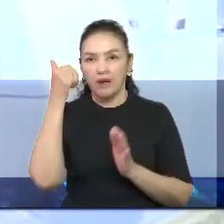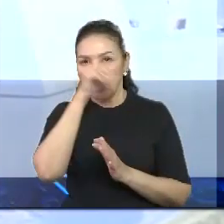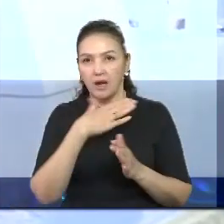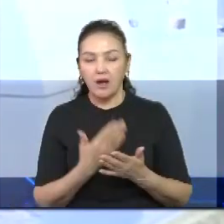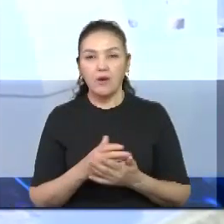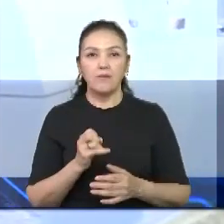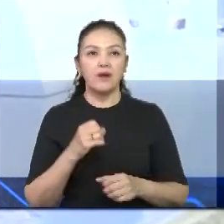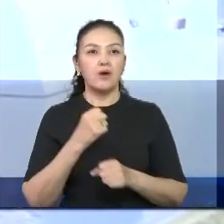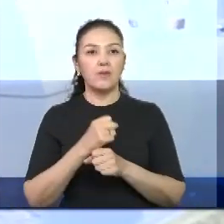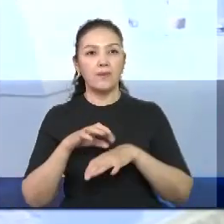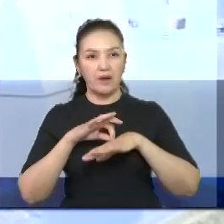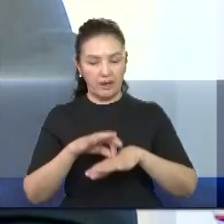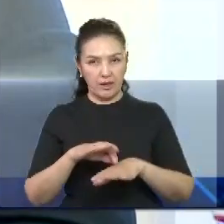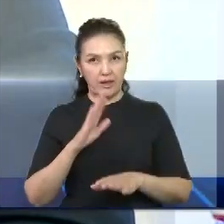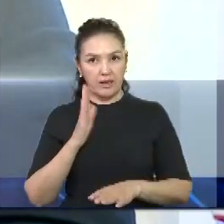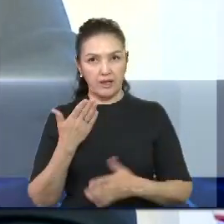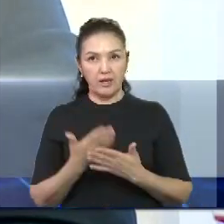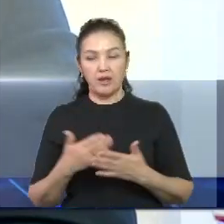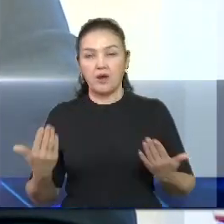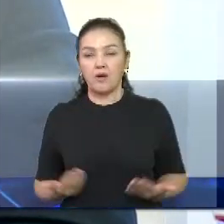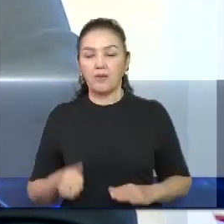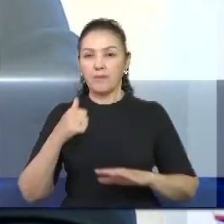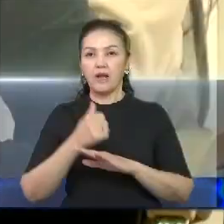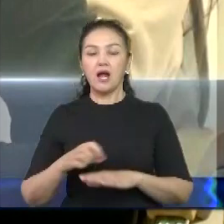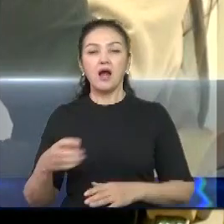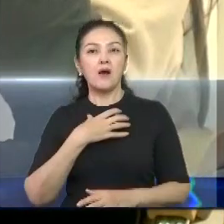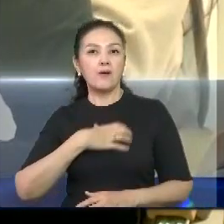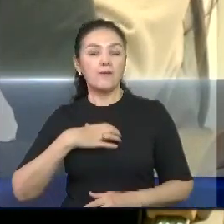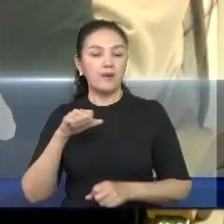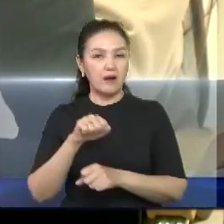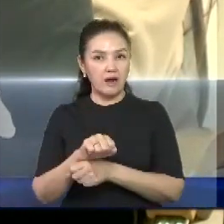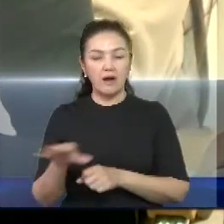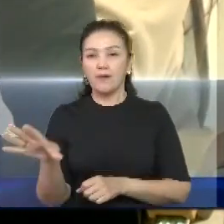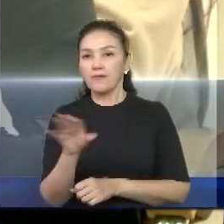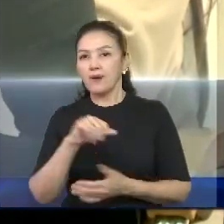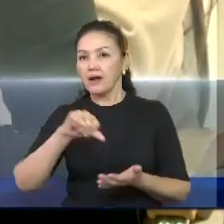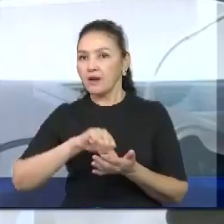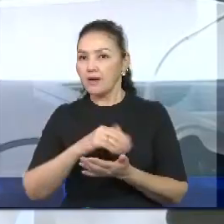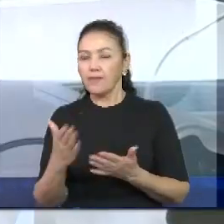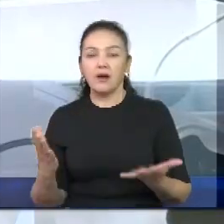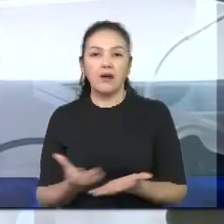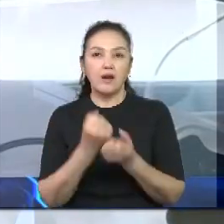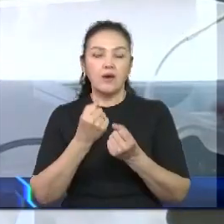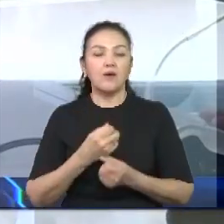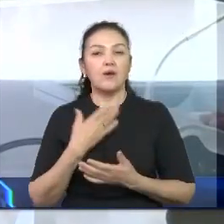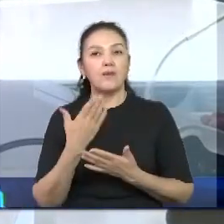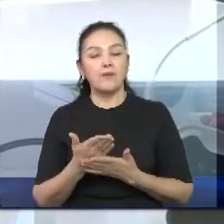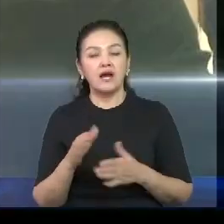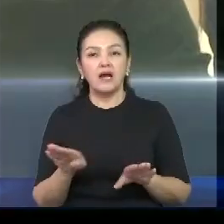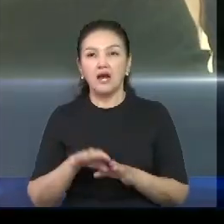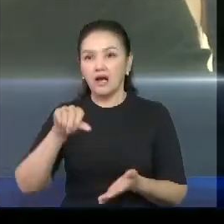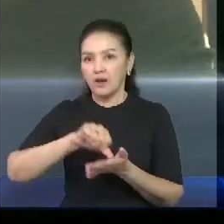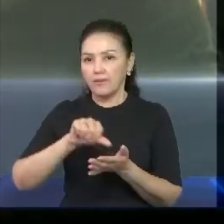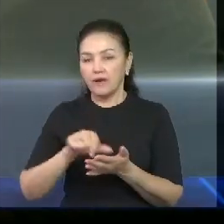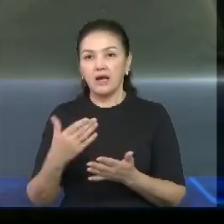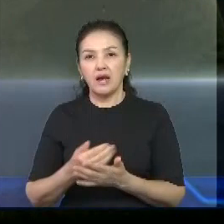бері ауқымды көлемде өткізіліп келеді. Өңір басшысы шараның маңызына тоқталып, барлық қатысушыға қолдау білдірді. Форумға